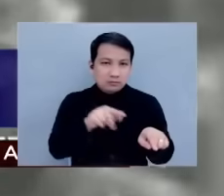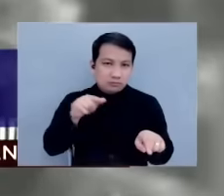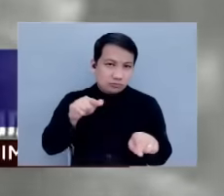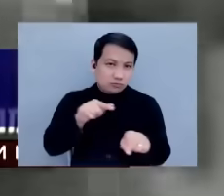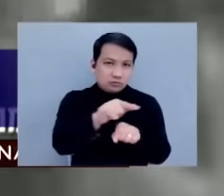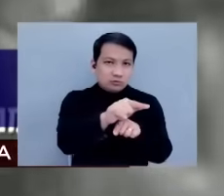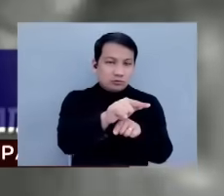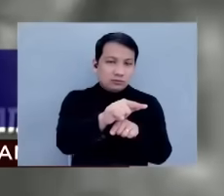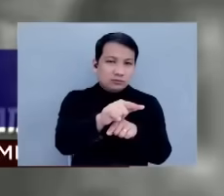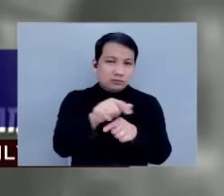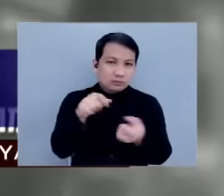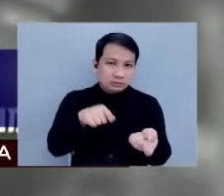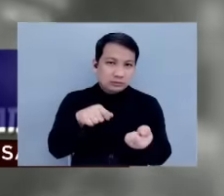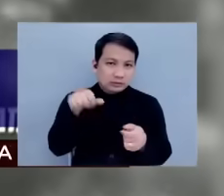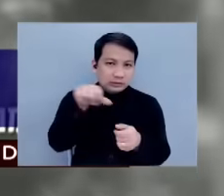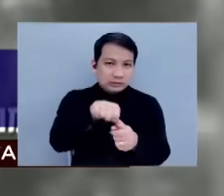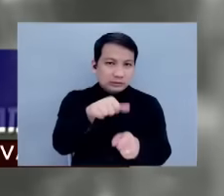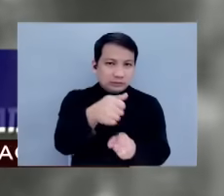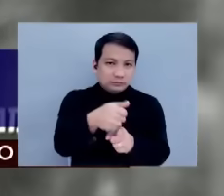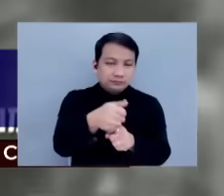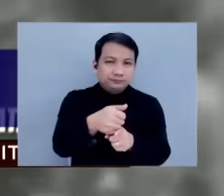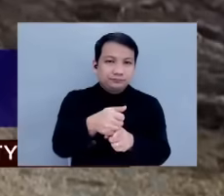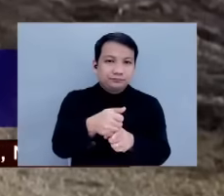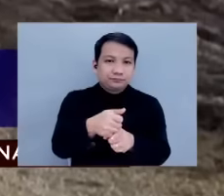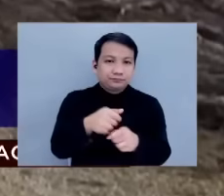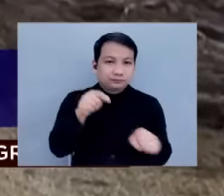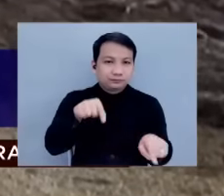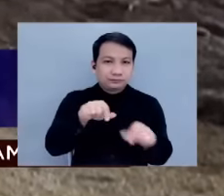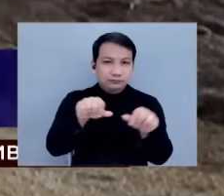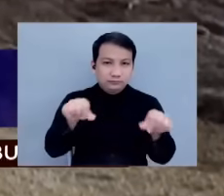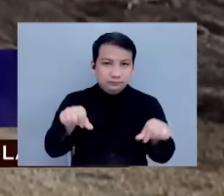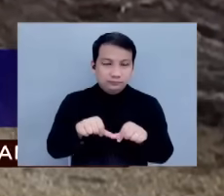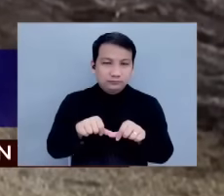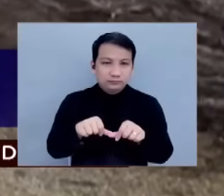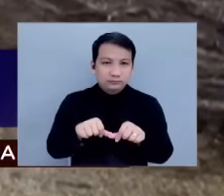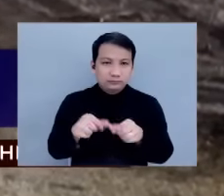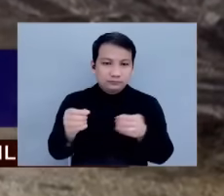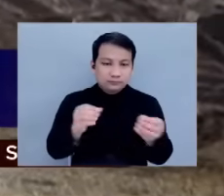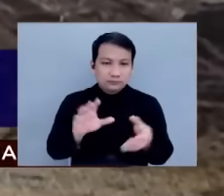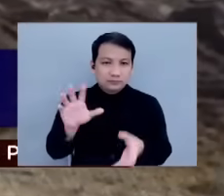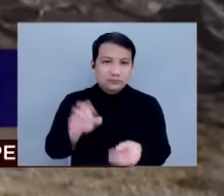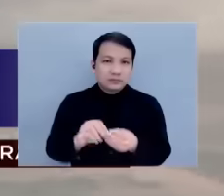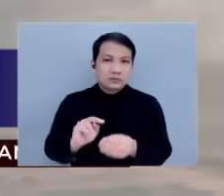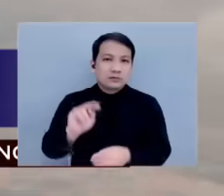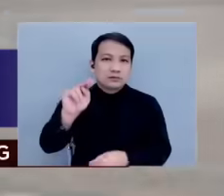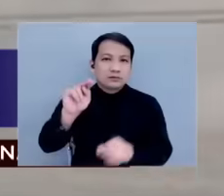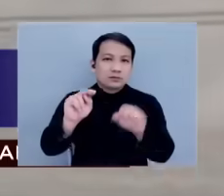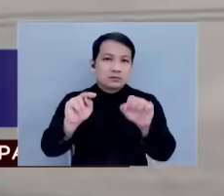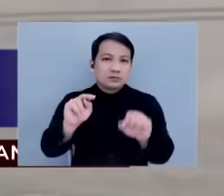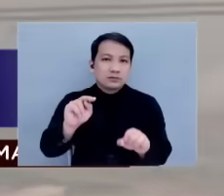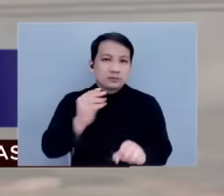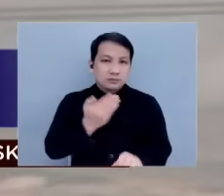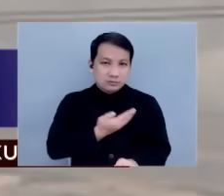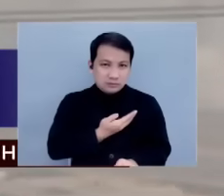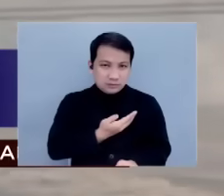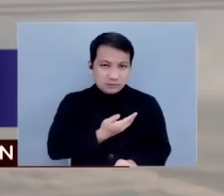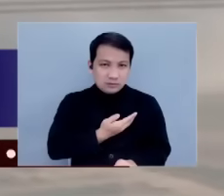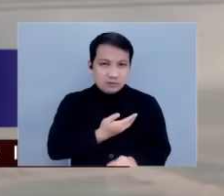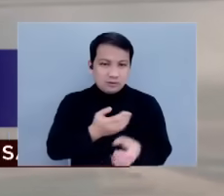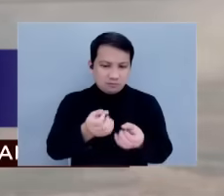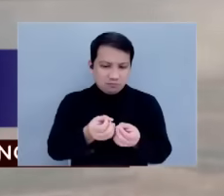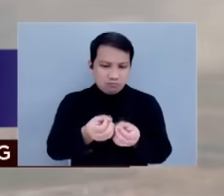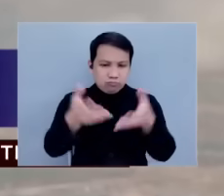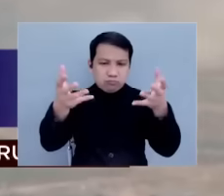militanteng grupong Hamas. Pinaghalong targeted airstrike at ground operations sa North at South Gaza. Malalaking pagsabog din ang